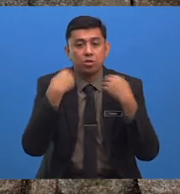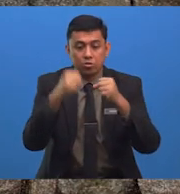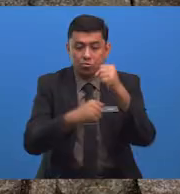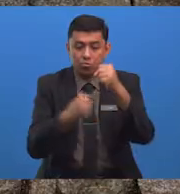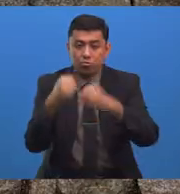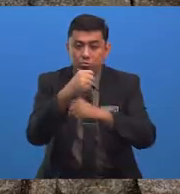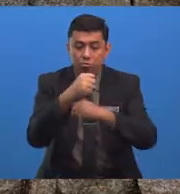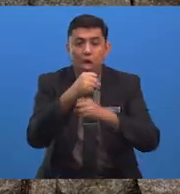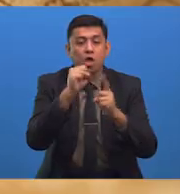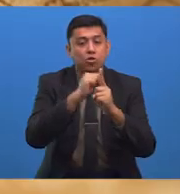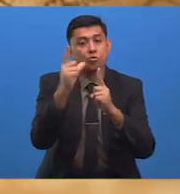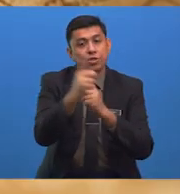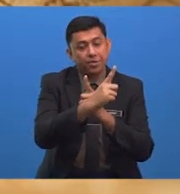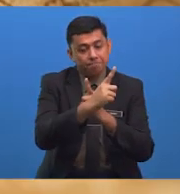sosial.